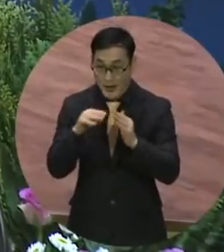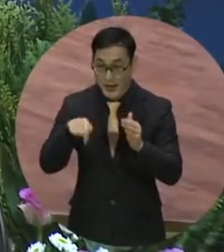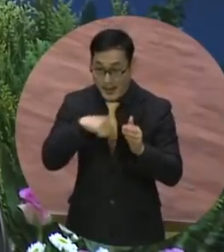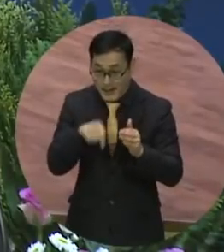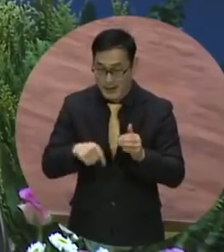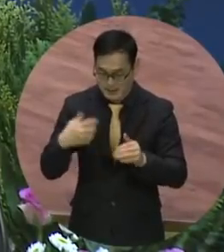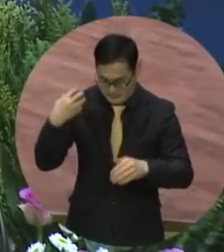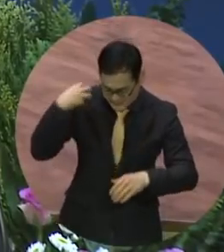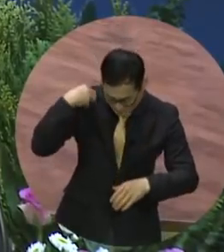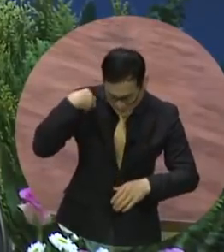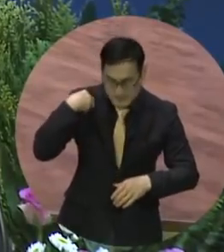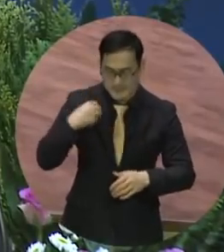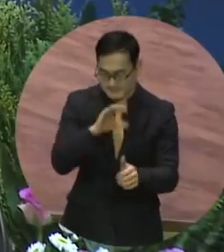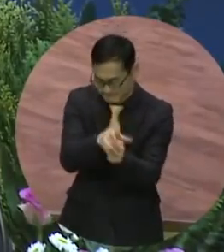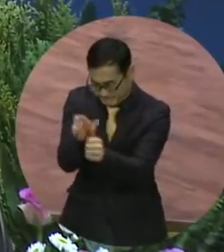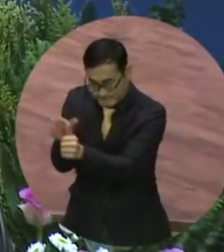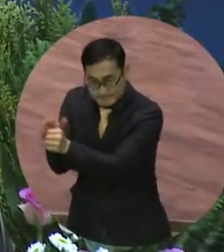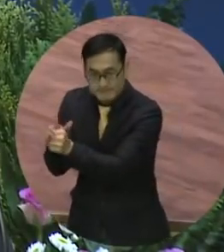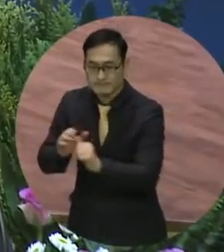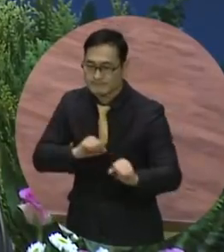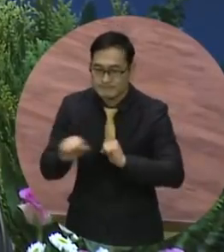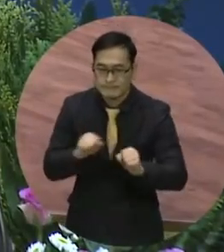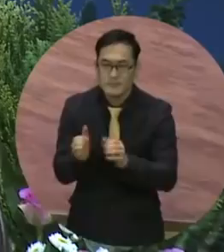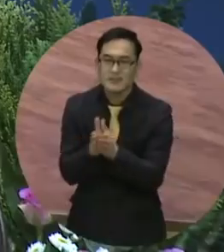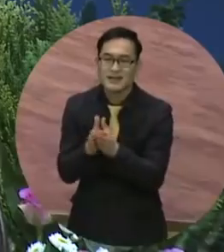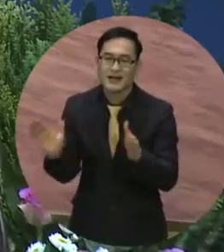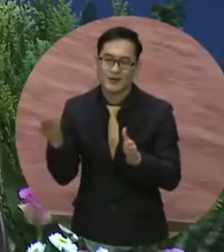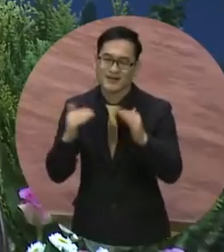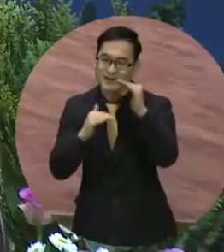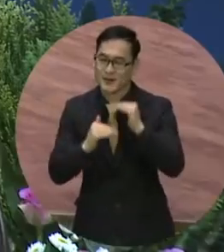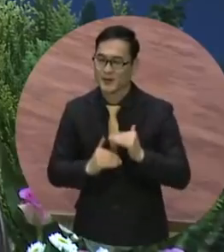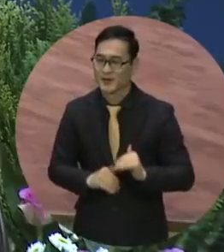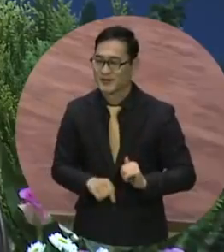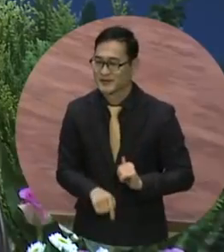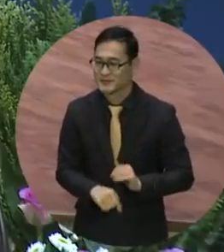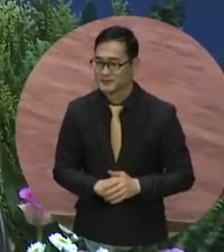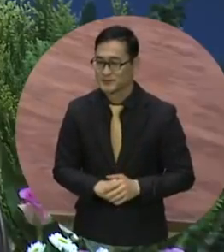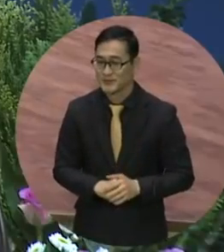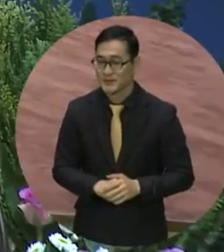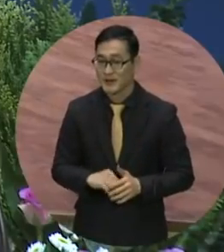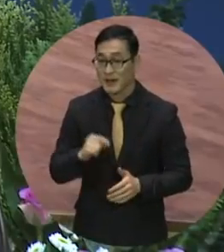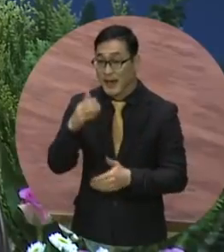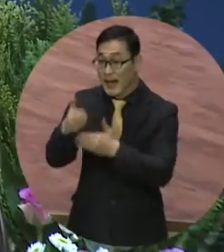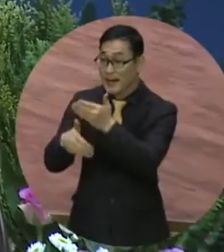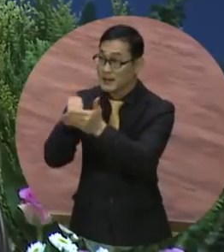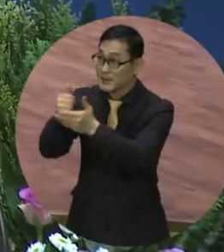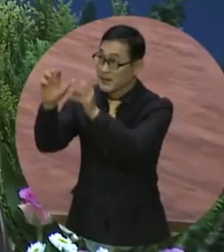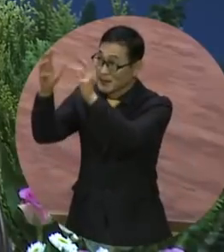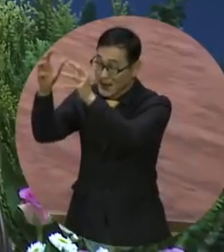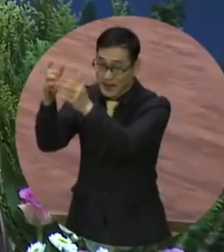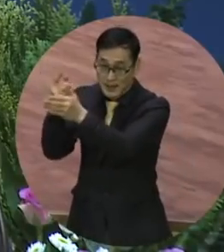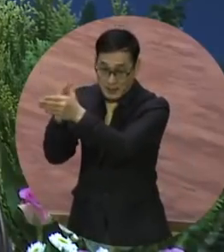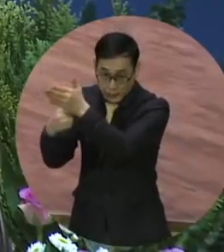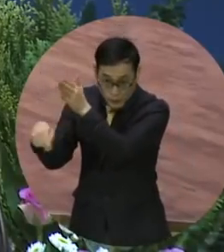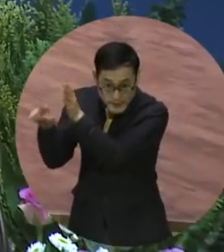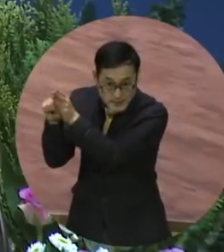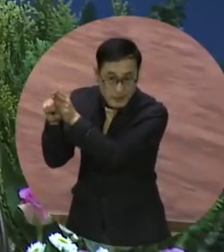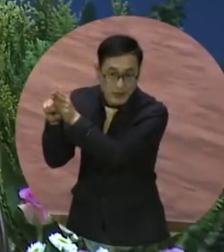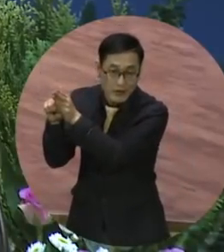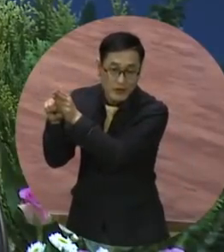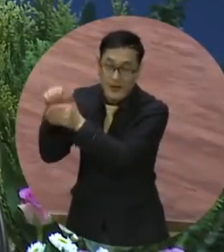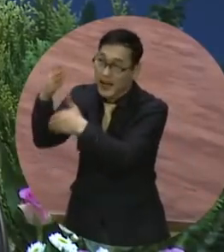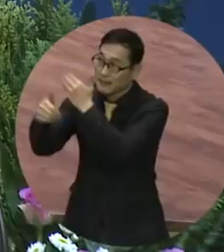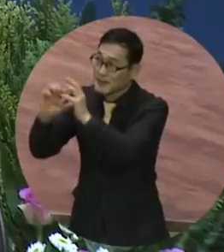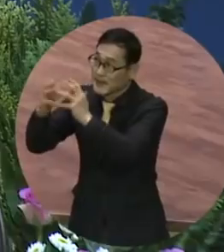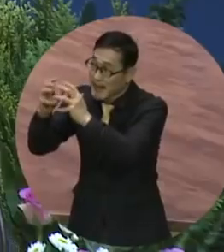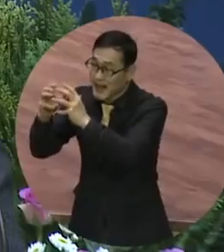하는 내용이 오늘 이 본문 말씀을 통해서 영계 저승도들은 하나님의 나라를 위해서 하나님 나라를